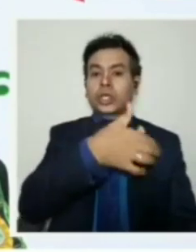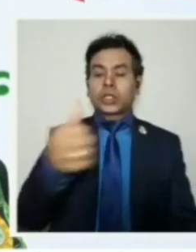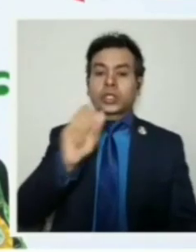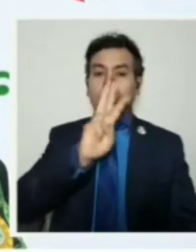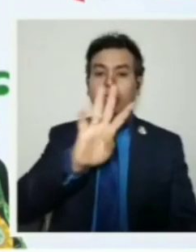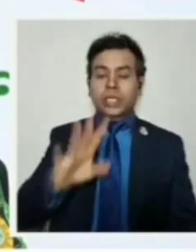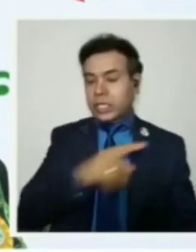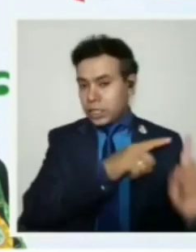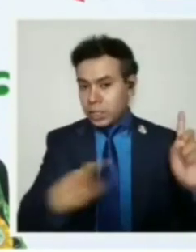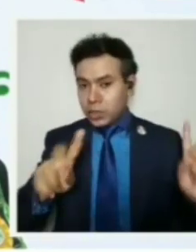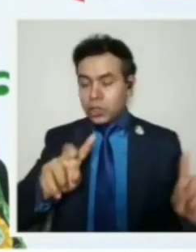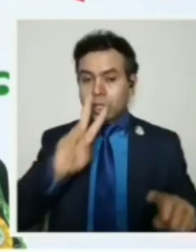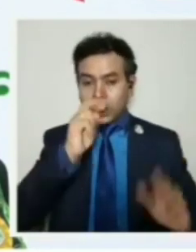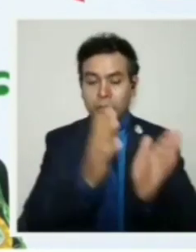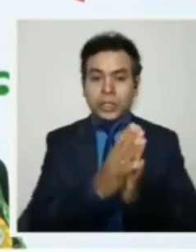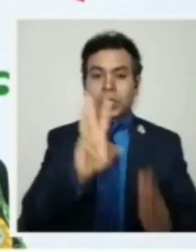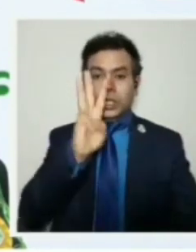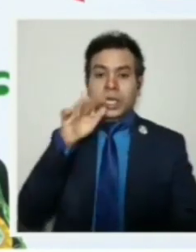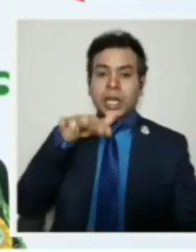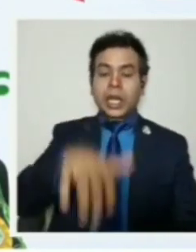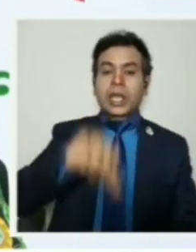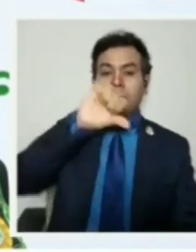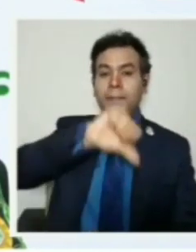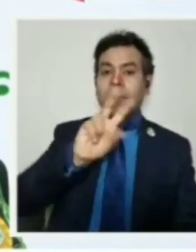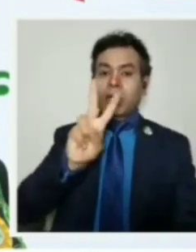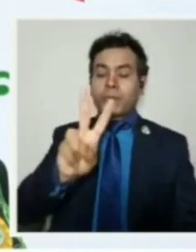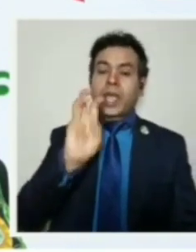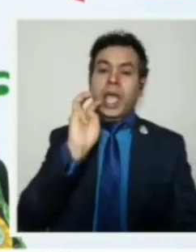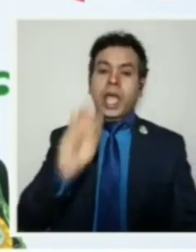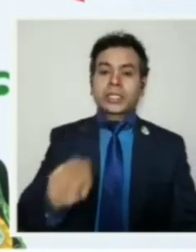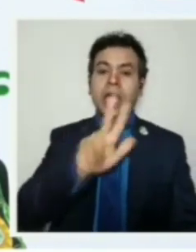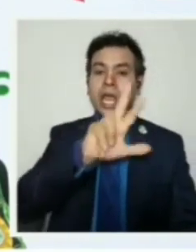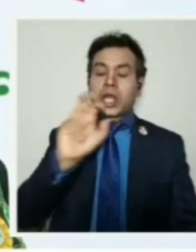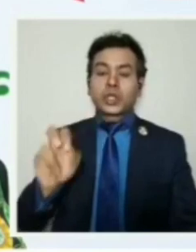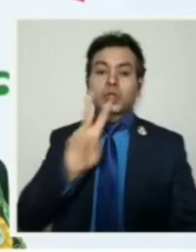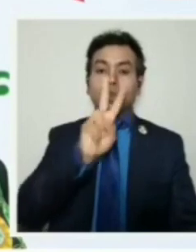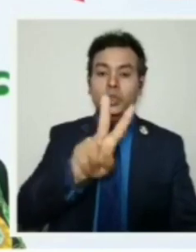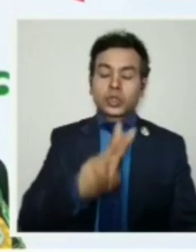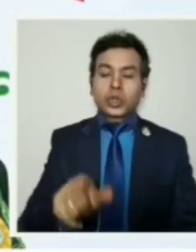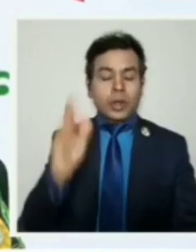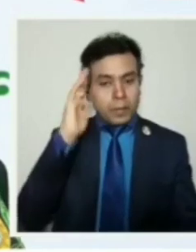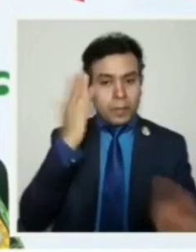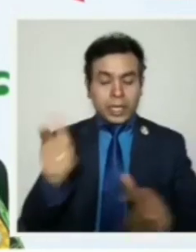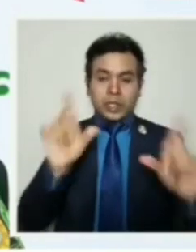66,63,304 জন। 24 ঘন্টায় মৃত্যুবরণ করেছেন 5,647 জন এবং এ পর্যন্ত